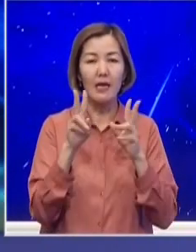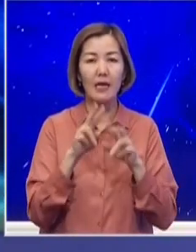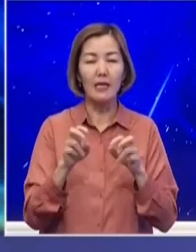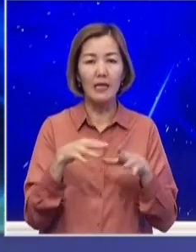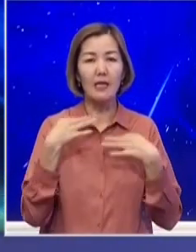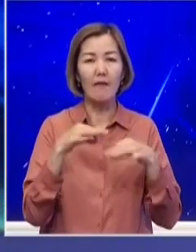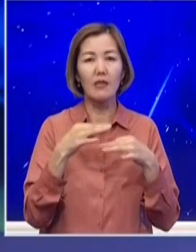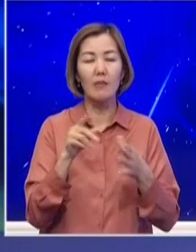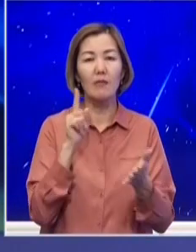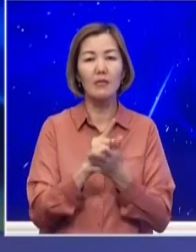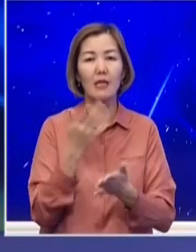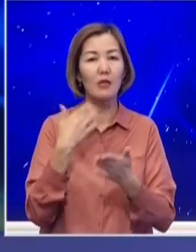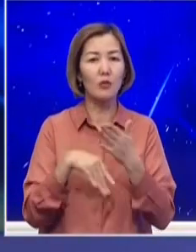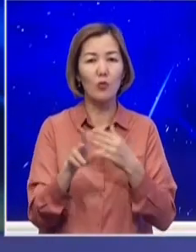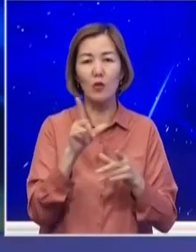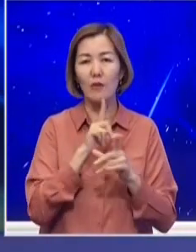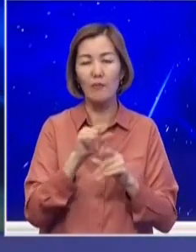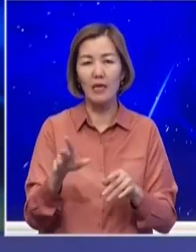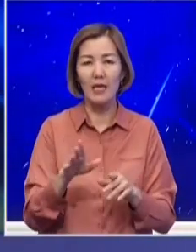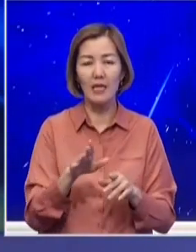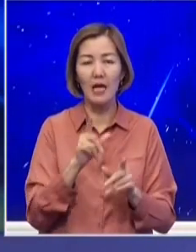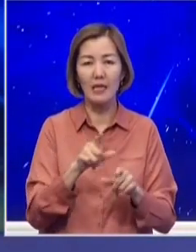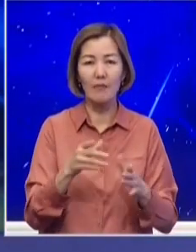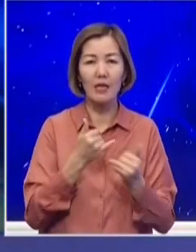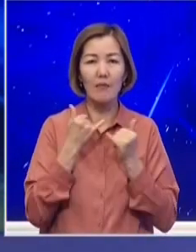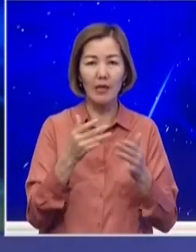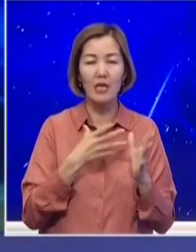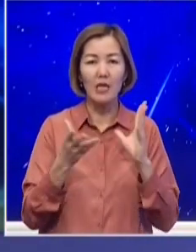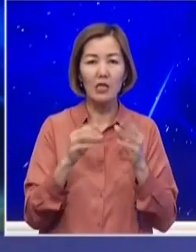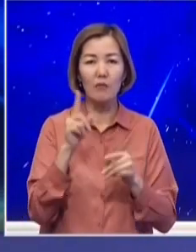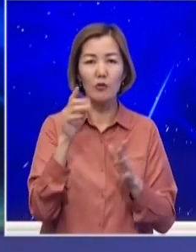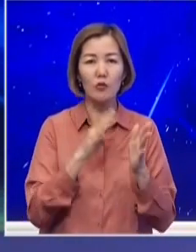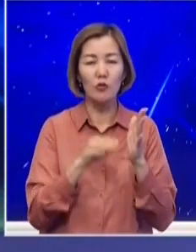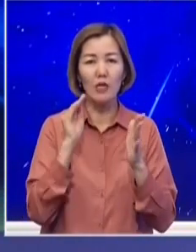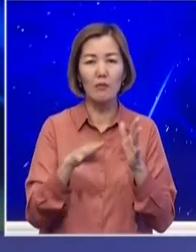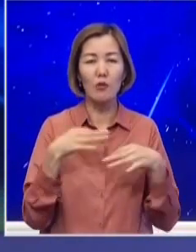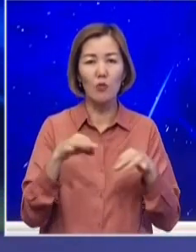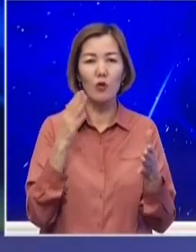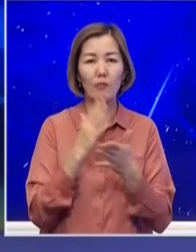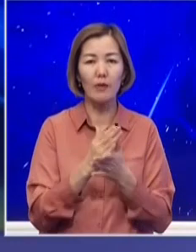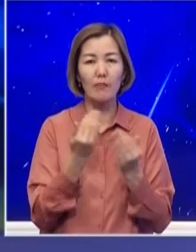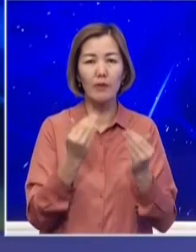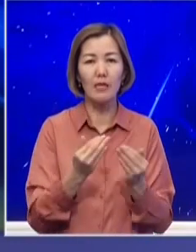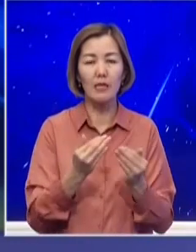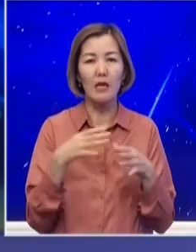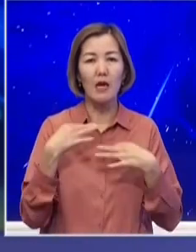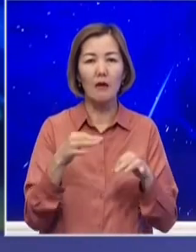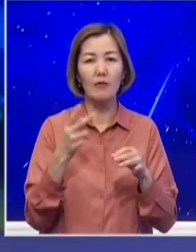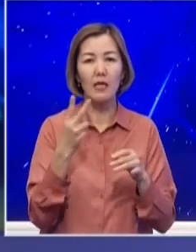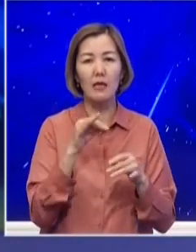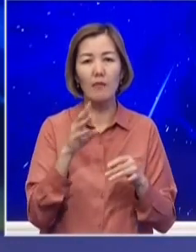рейд автомобиль салығын төлемегендерге бағытталған. Жалпы облыста 190 мыңға жуық көлік бар. Биылдыққа осы